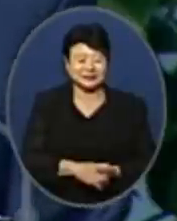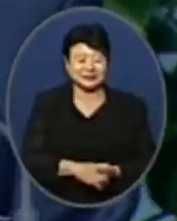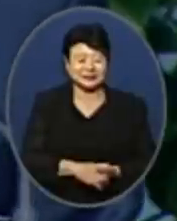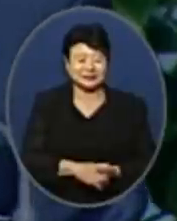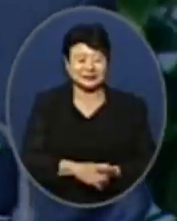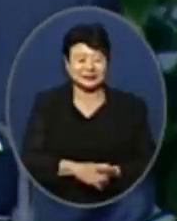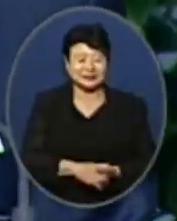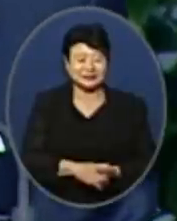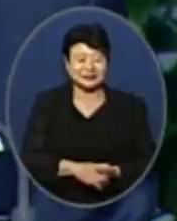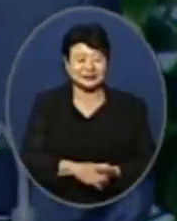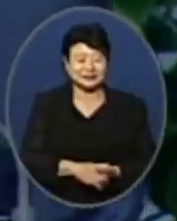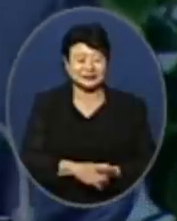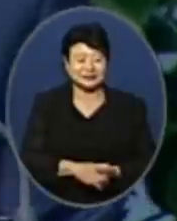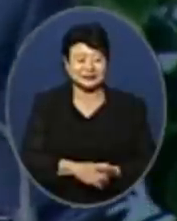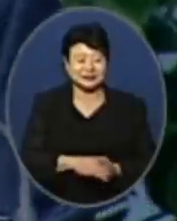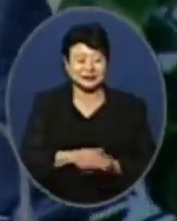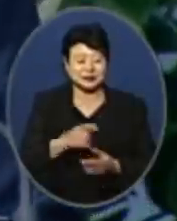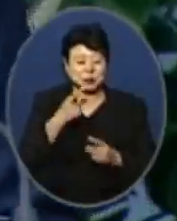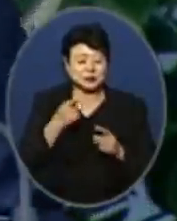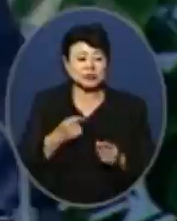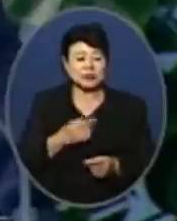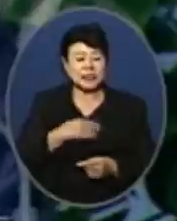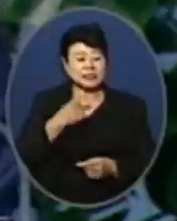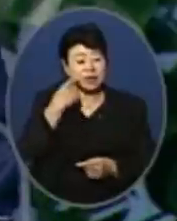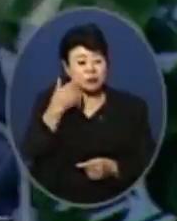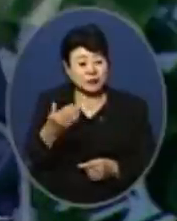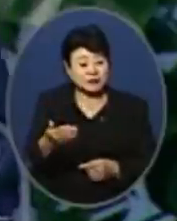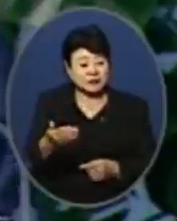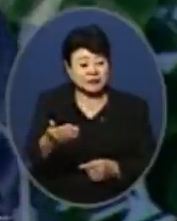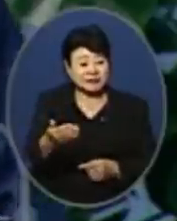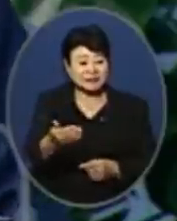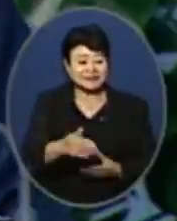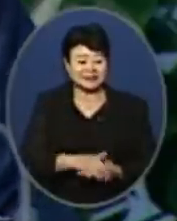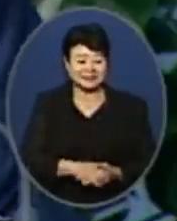나더러 조용기 목사님 아느냐고.